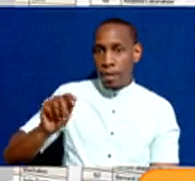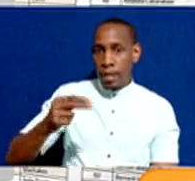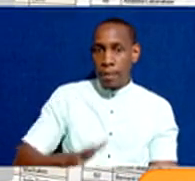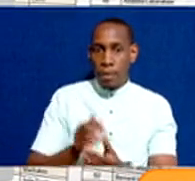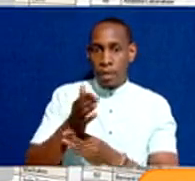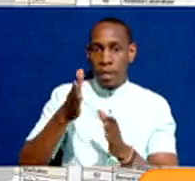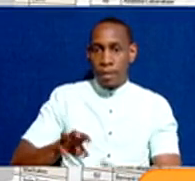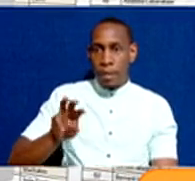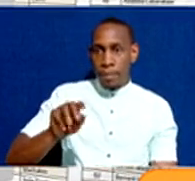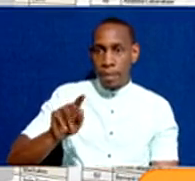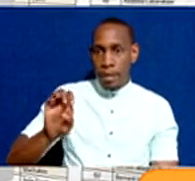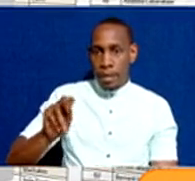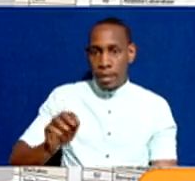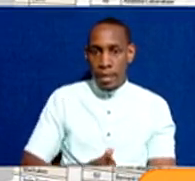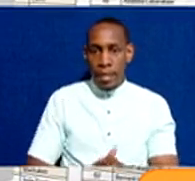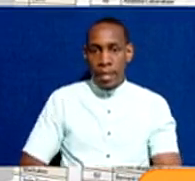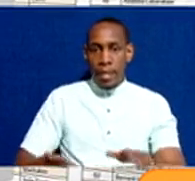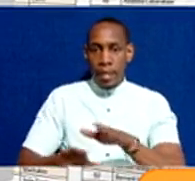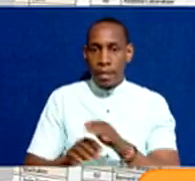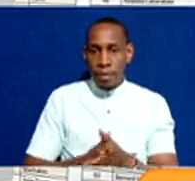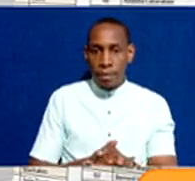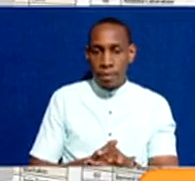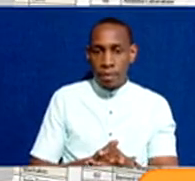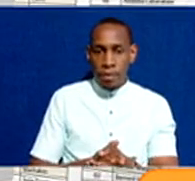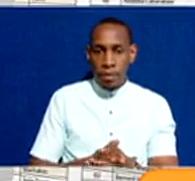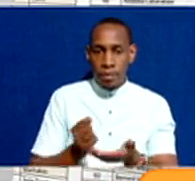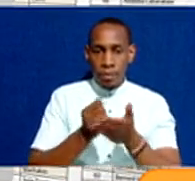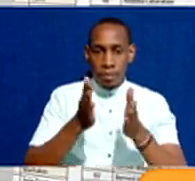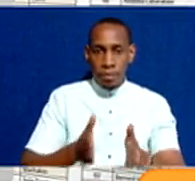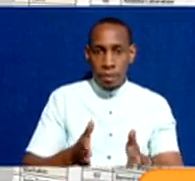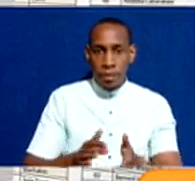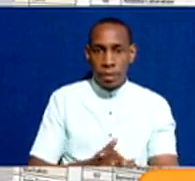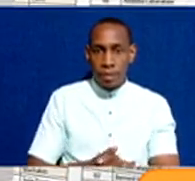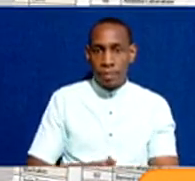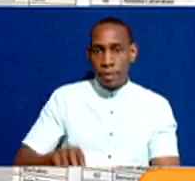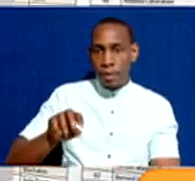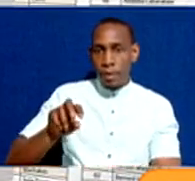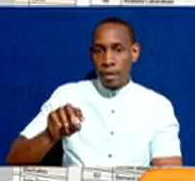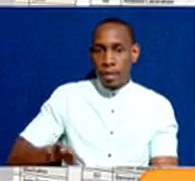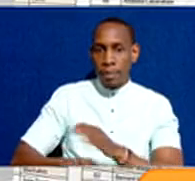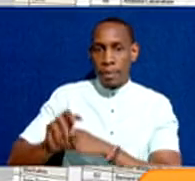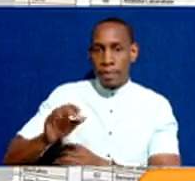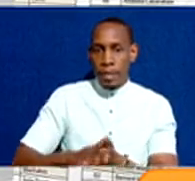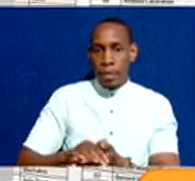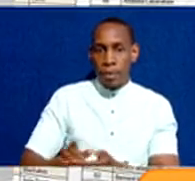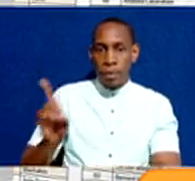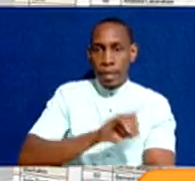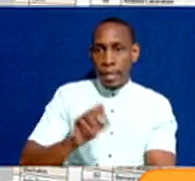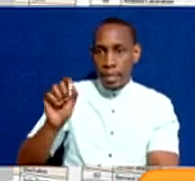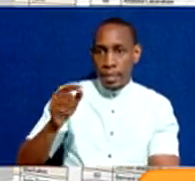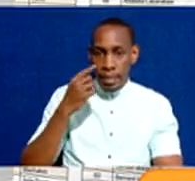balozi Makena Mushiri, naibu mkaguzi mkuu wa bajeti Stephen Masha, naibu chancellor wa chuo kikuu cha Desta Profesa Laba